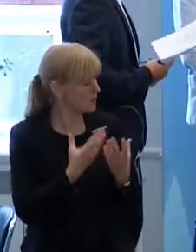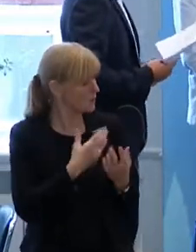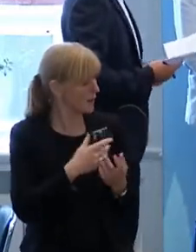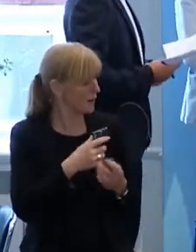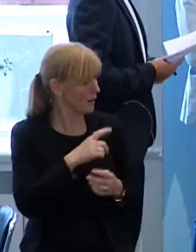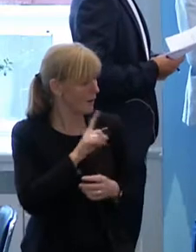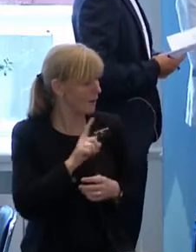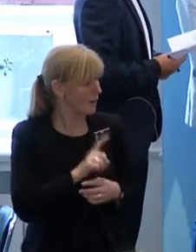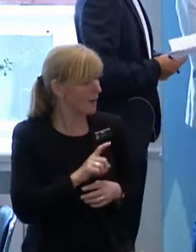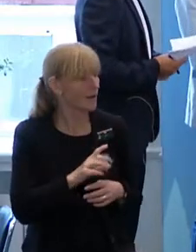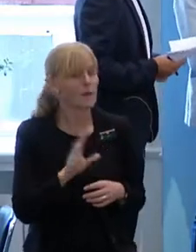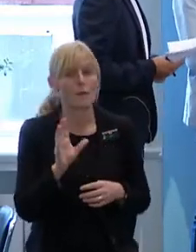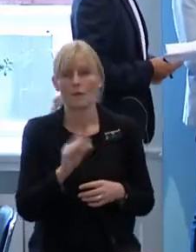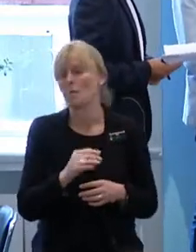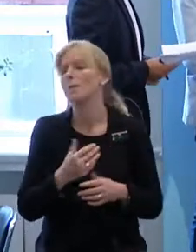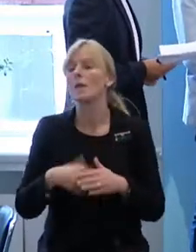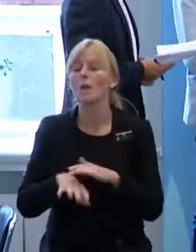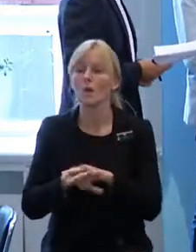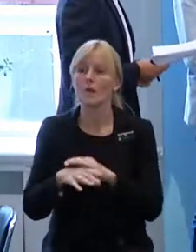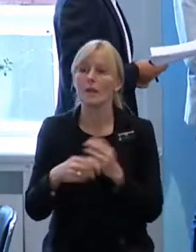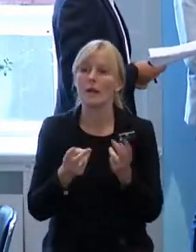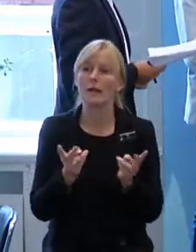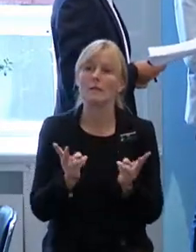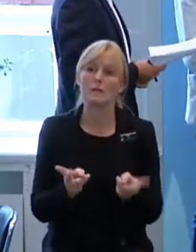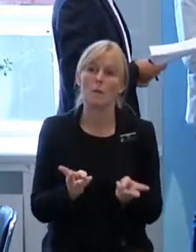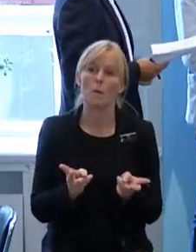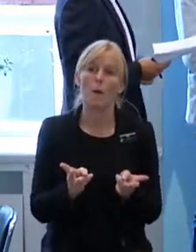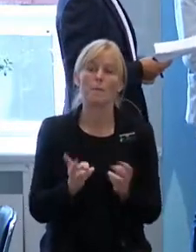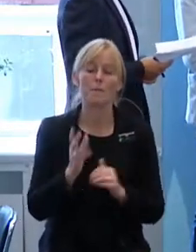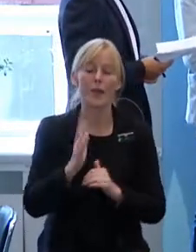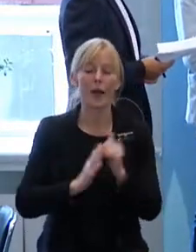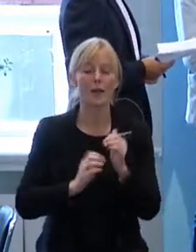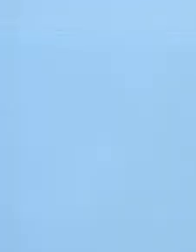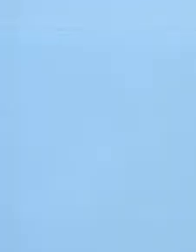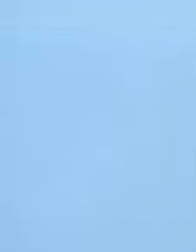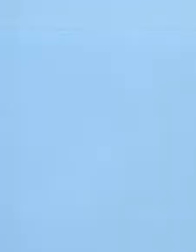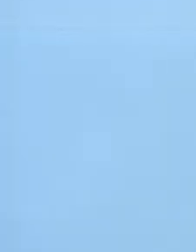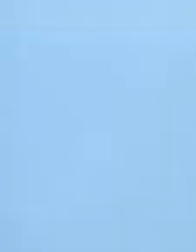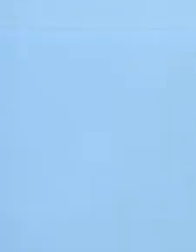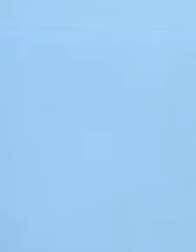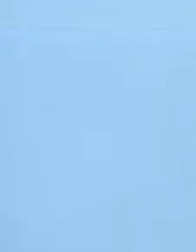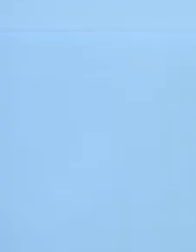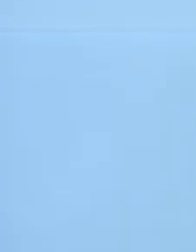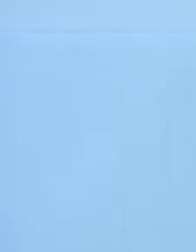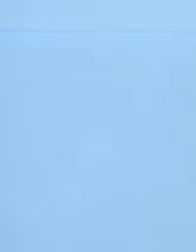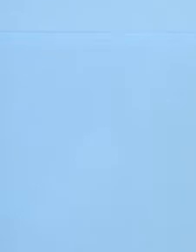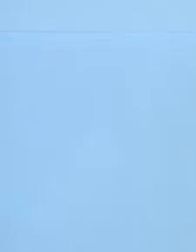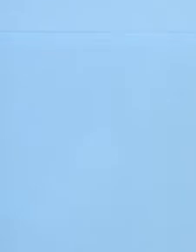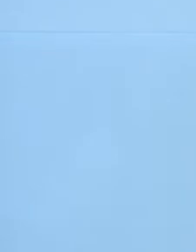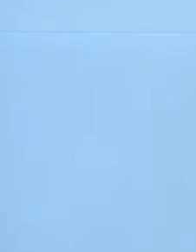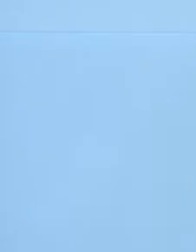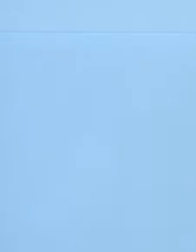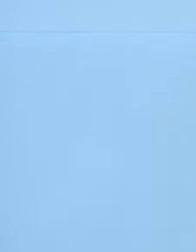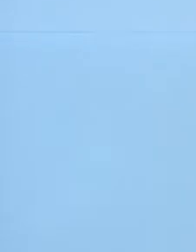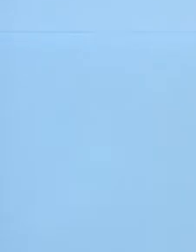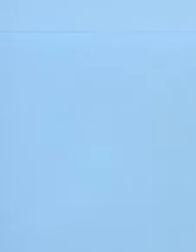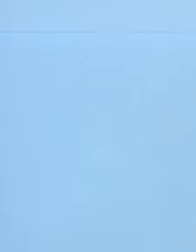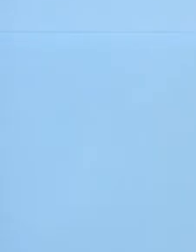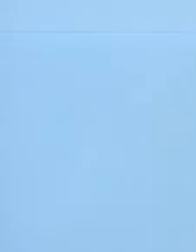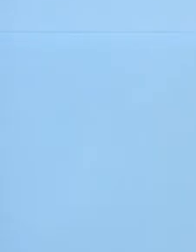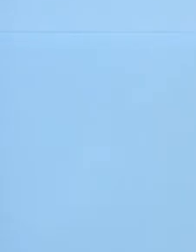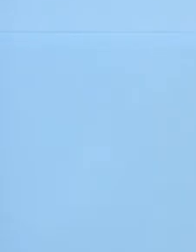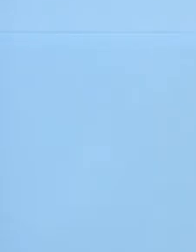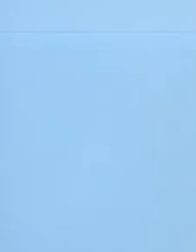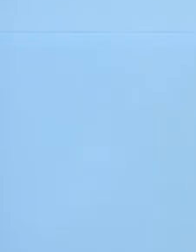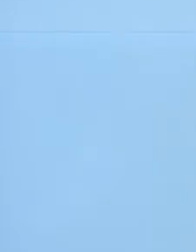alltså, jag tror i grunden så måste det vara, det här handlar om en plats, det handlar om en stad, och där måste det vara kommunen liksom, som är någonstans är den